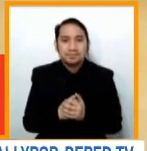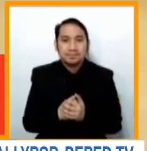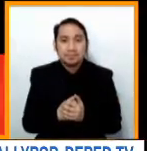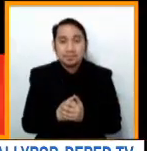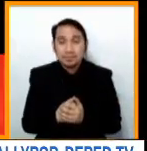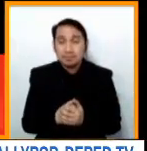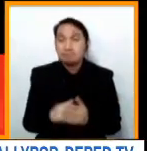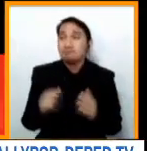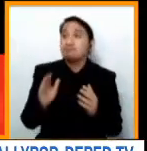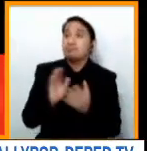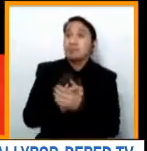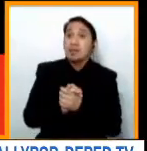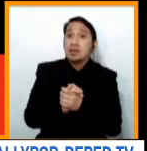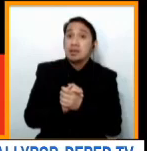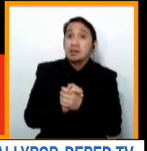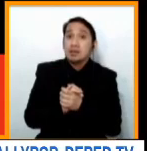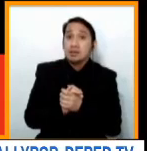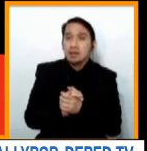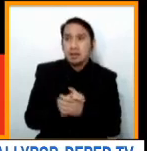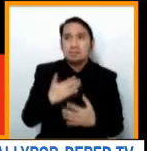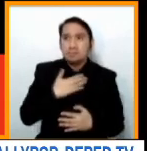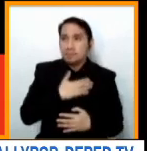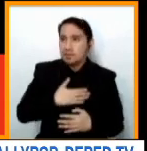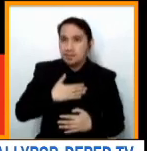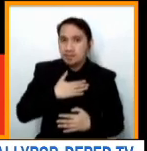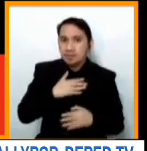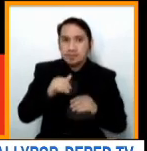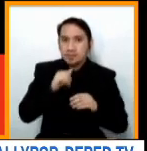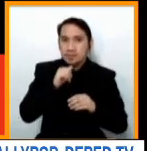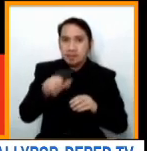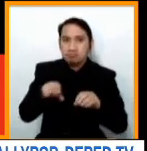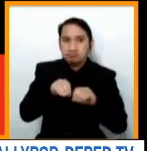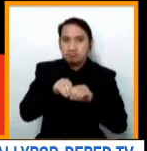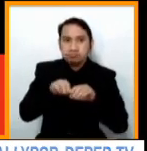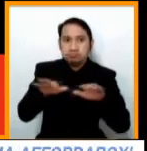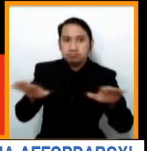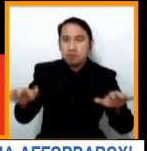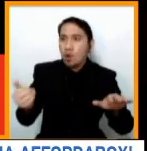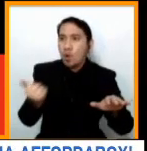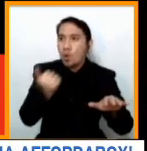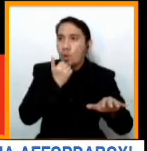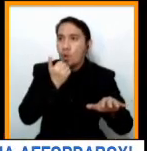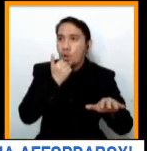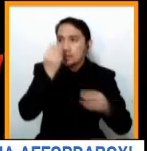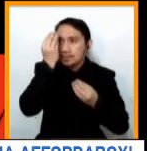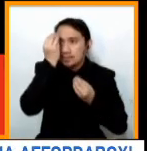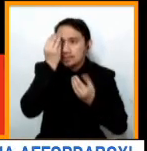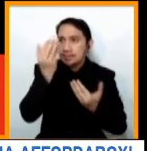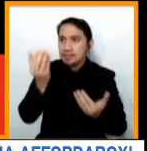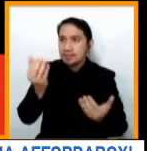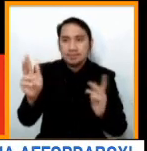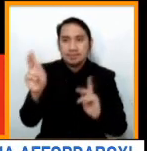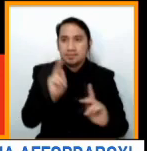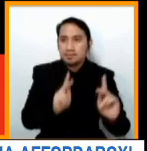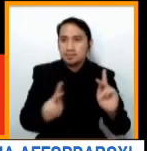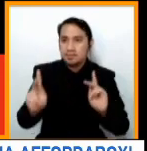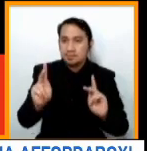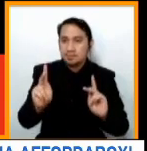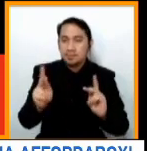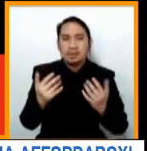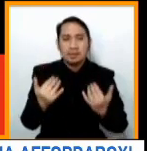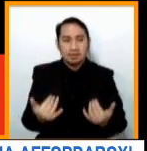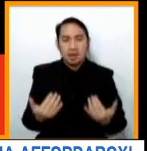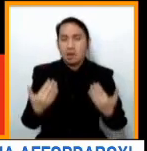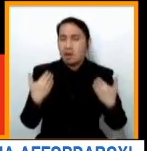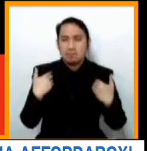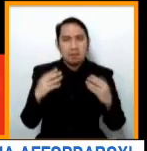Kumari lang po ay huwag na pala ganapin ang ganitong misinformasyon sa ating publiko. Dahil malaki na po ang problema natin sa COVID,